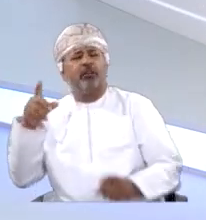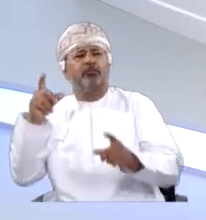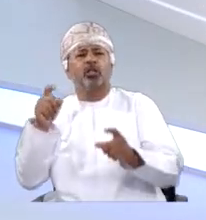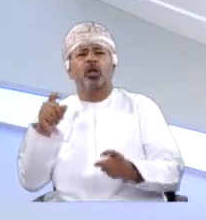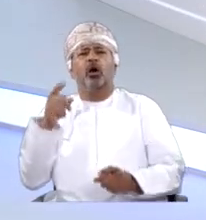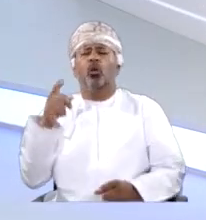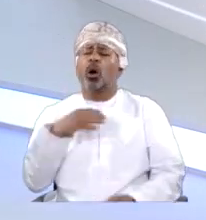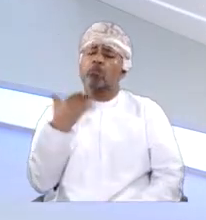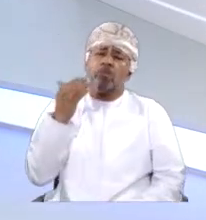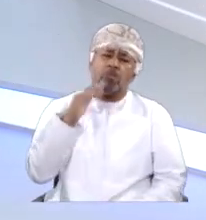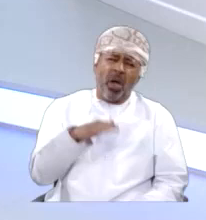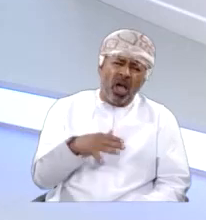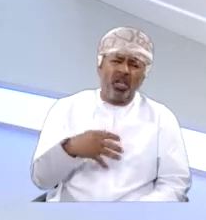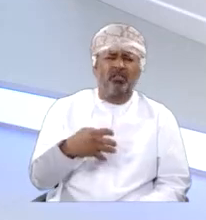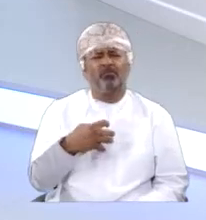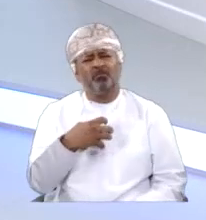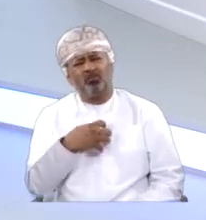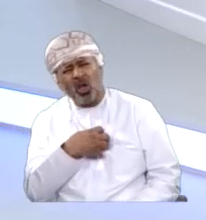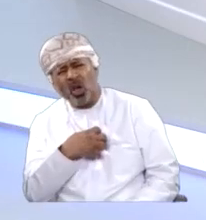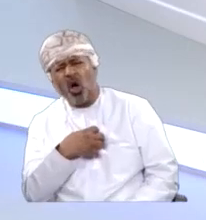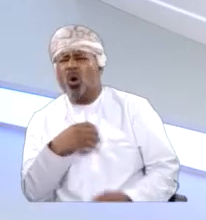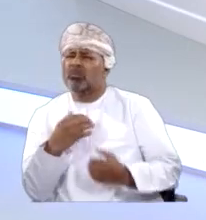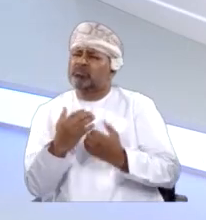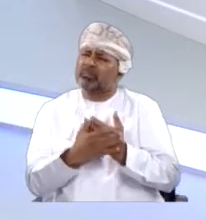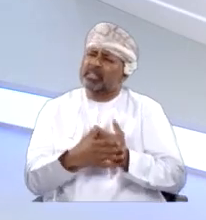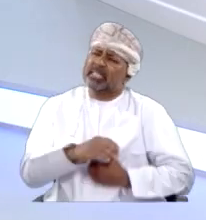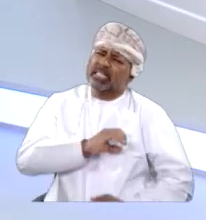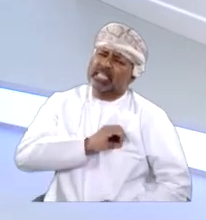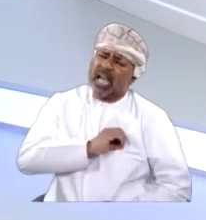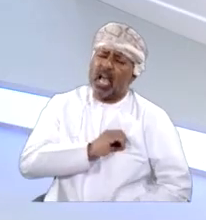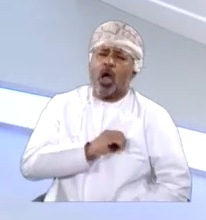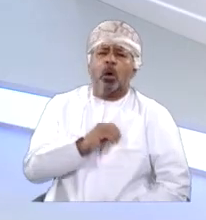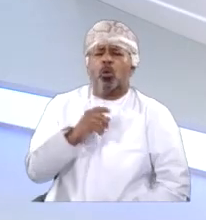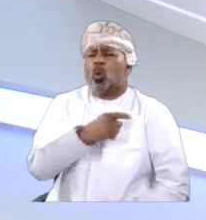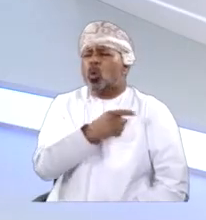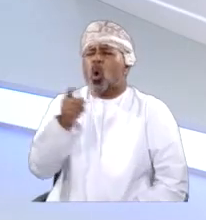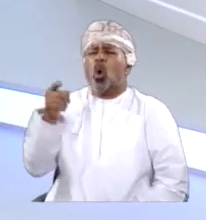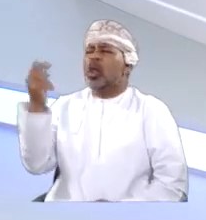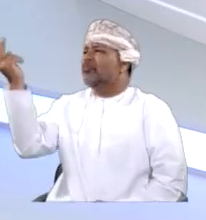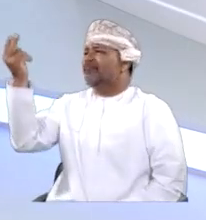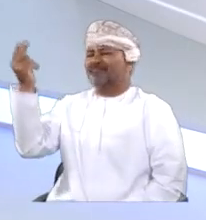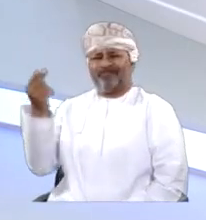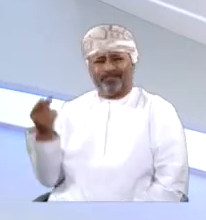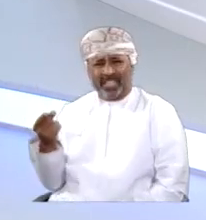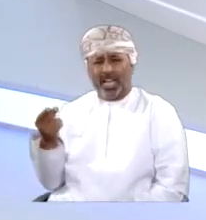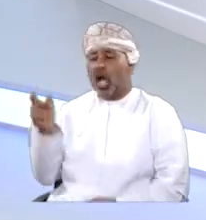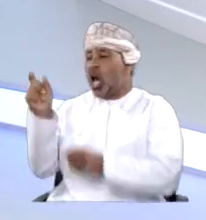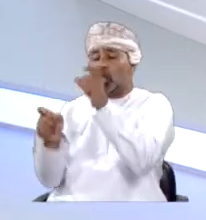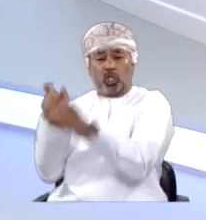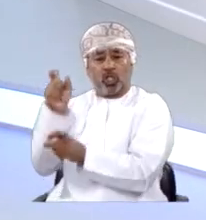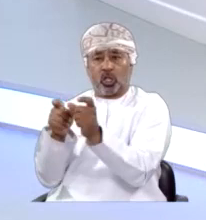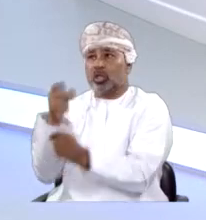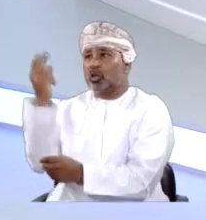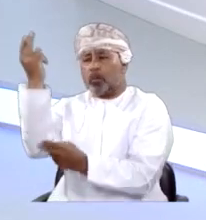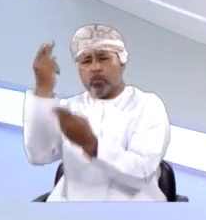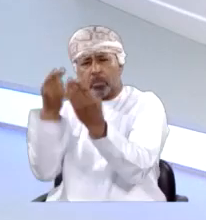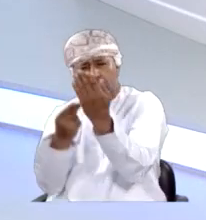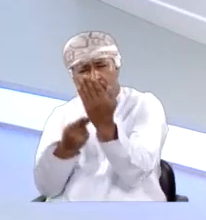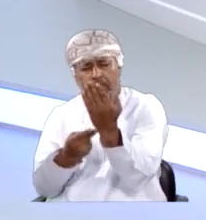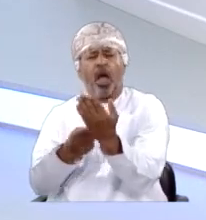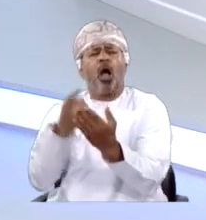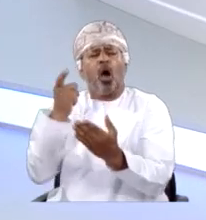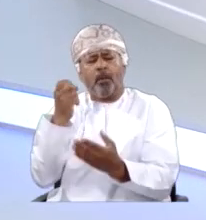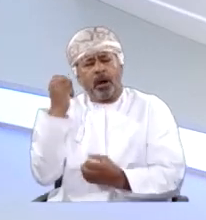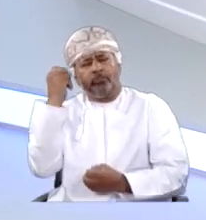فقد وأسى وتعاطف كانت أهم تعابير تلك اللوحات، فالرسامون يقومون عبر مبادرتهم